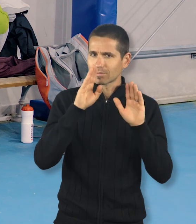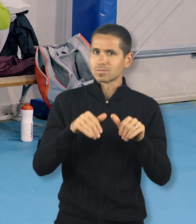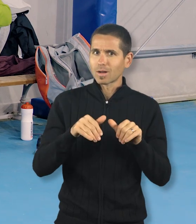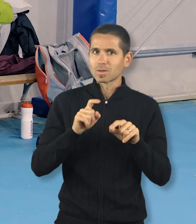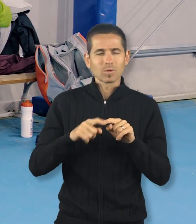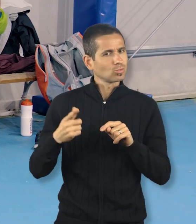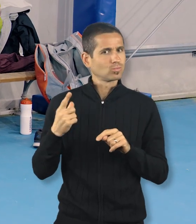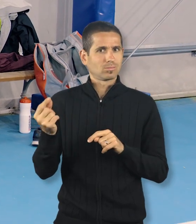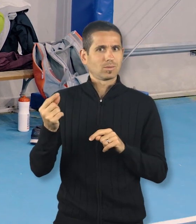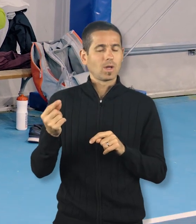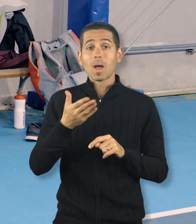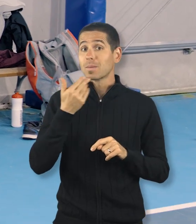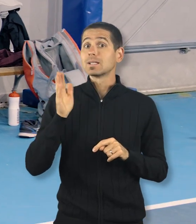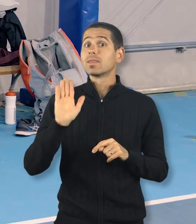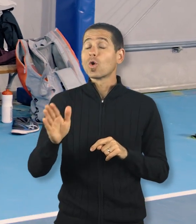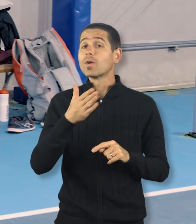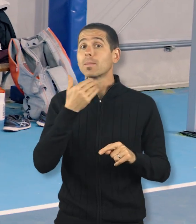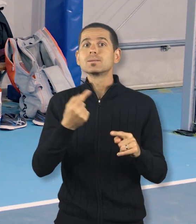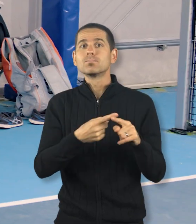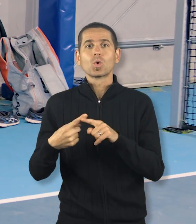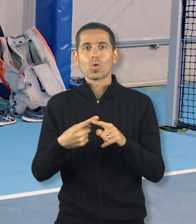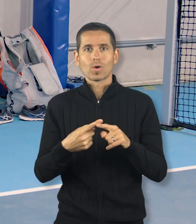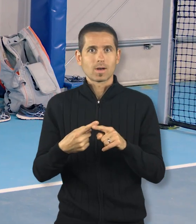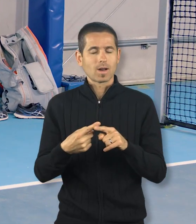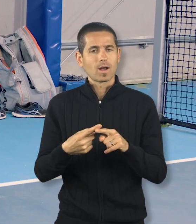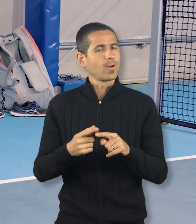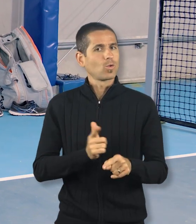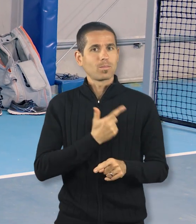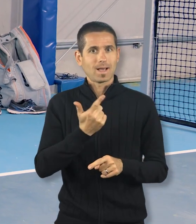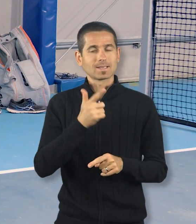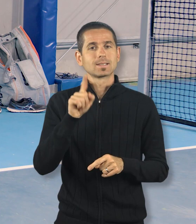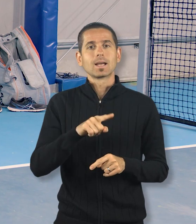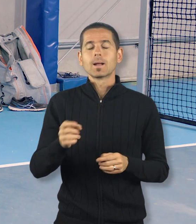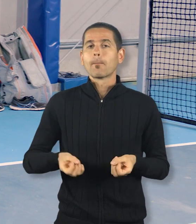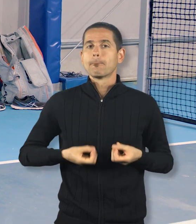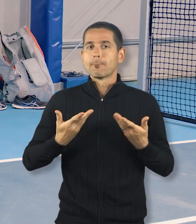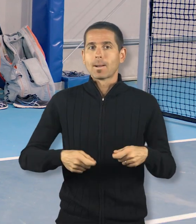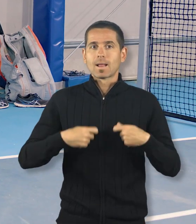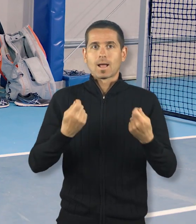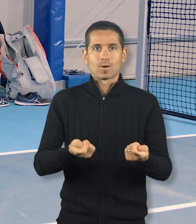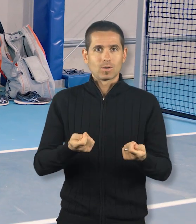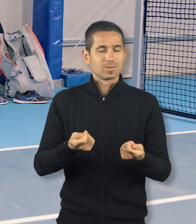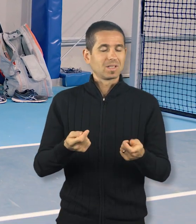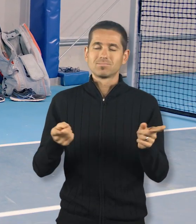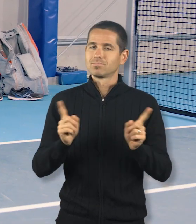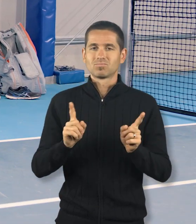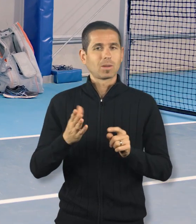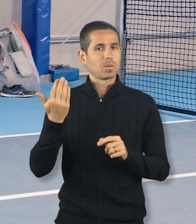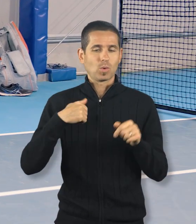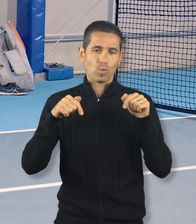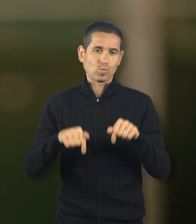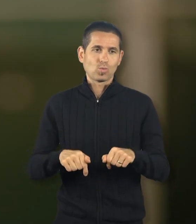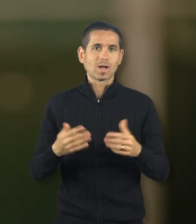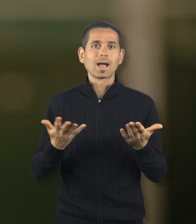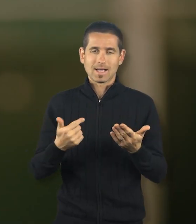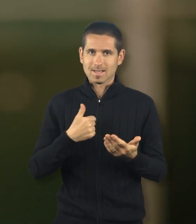in slabo. Brez njegove brezpokojne ljubezni in predanosti